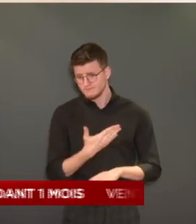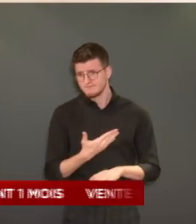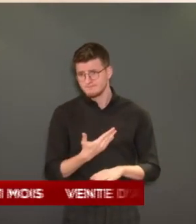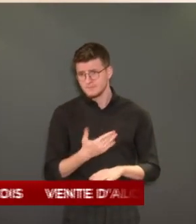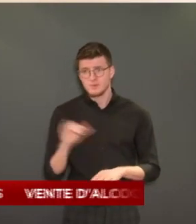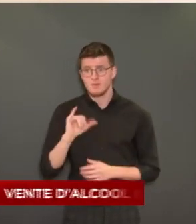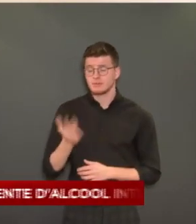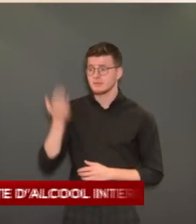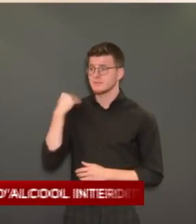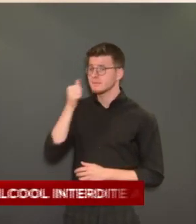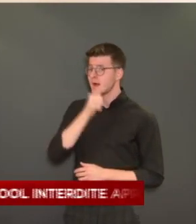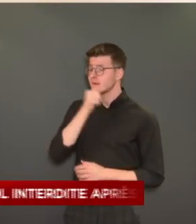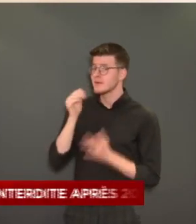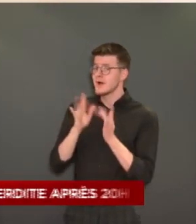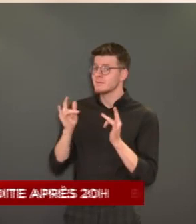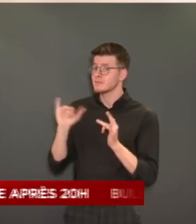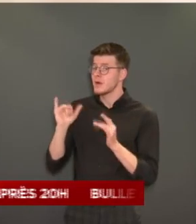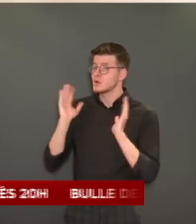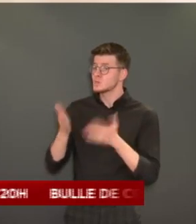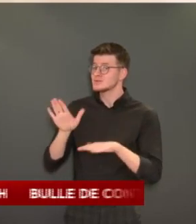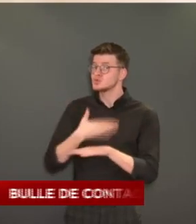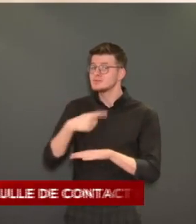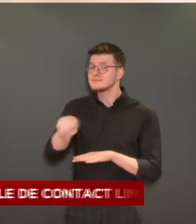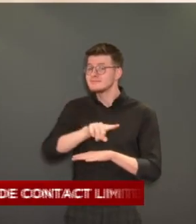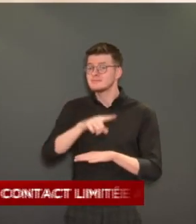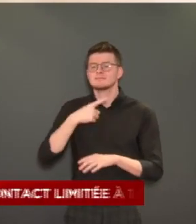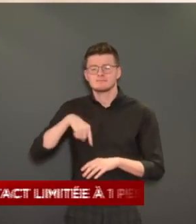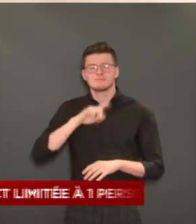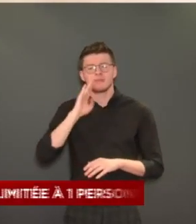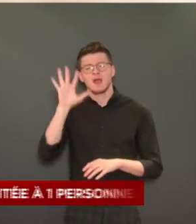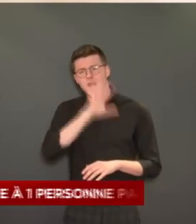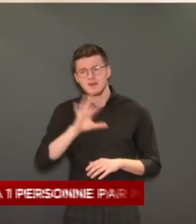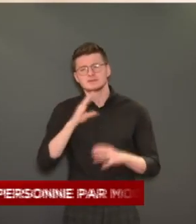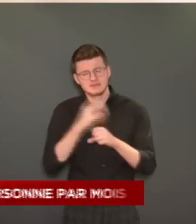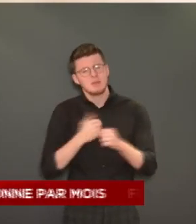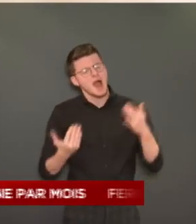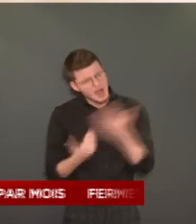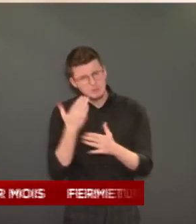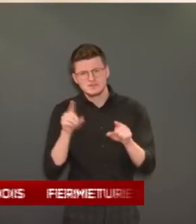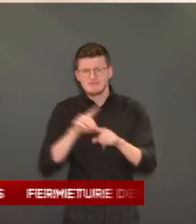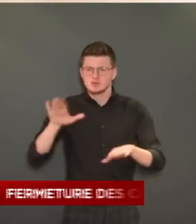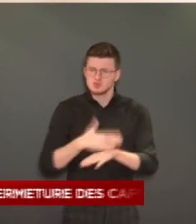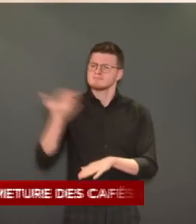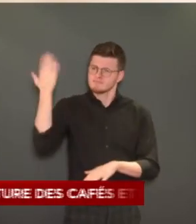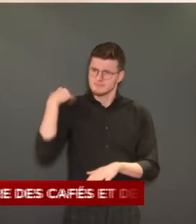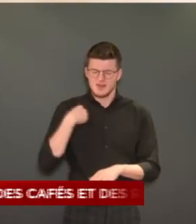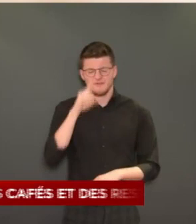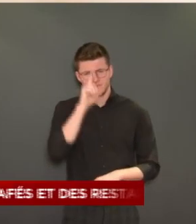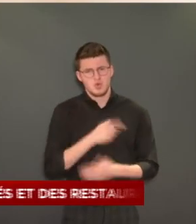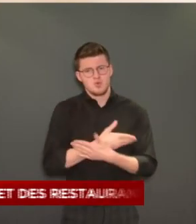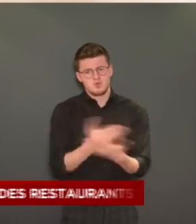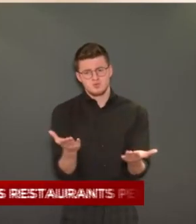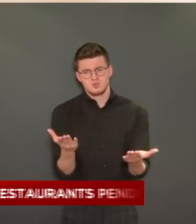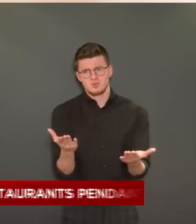pour une deuxième fois, je suis convaincu que ce que nous avions déjà réussi en mars et en avril, eh bien je suis convaincu que tous ensemble, nous y